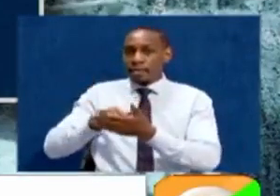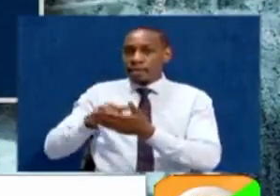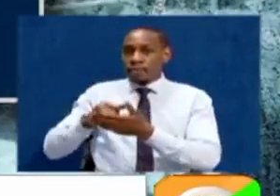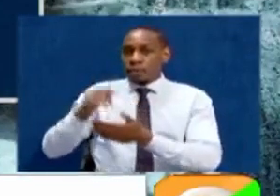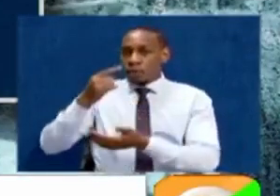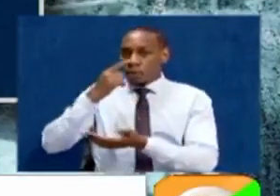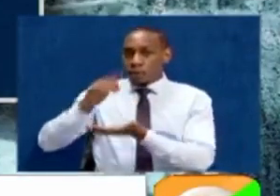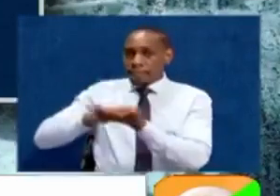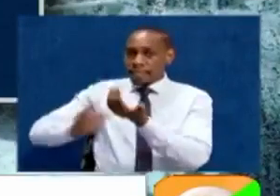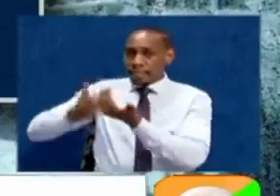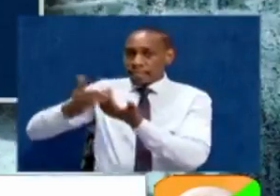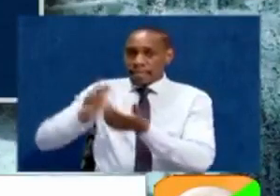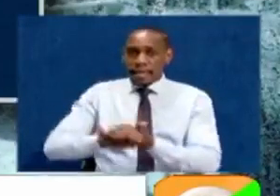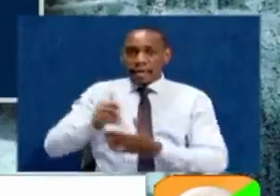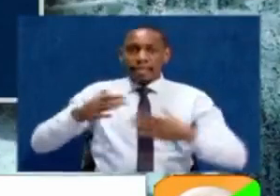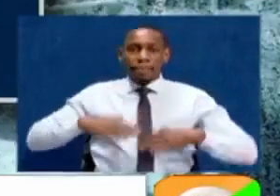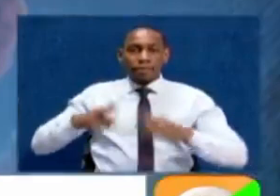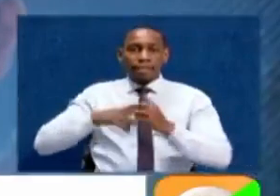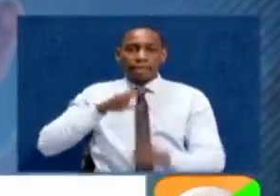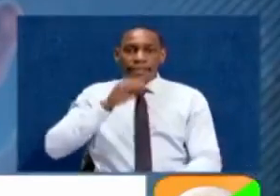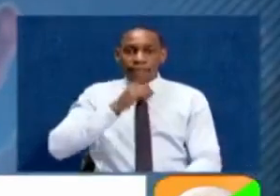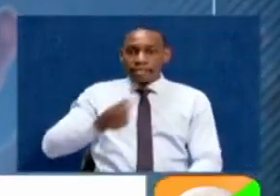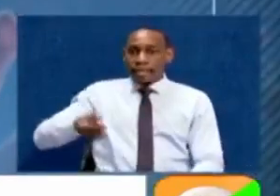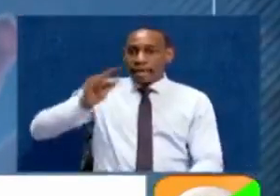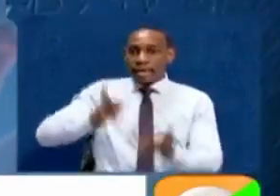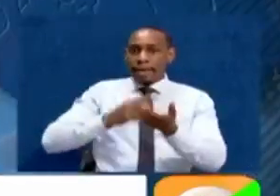waliojitenga nyumbani kwao. Na watu 7 zaidi wamefariki